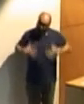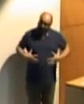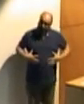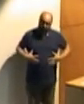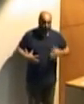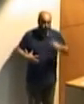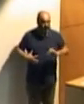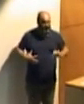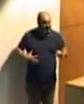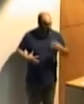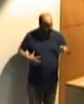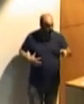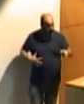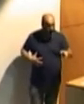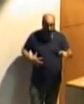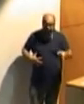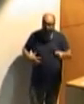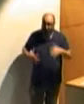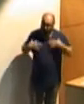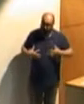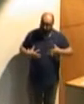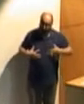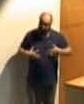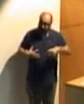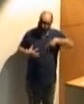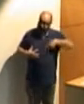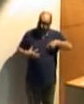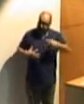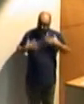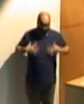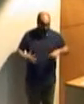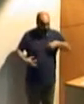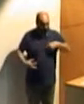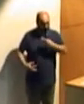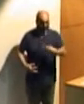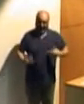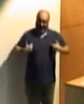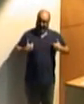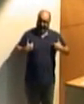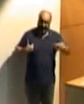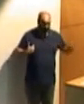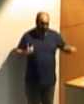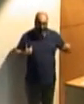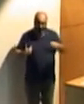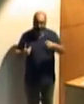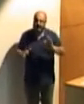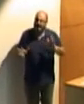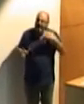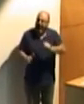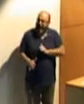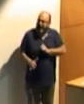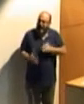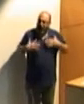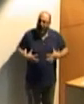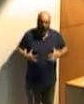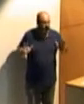appartient est-ce qu'il est à nous notre corps on aurait presque envie de dire qu' il ya rien de plus intime que notre corps